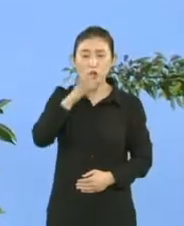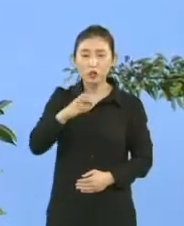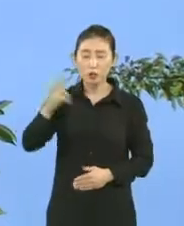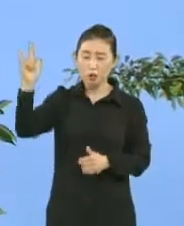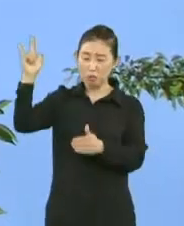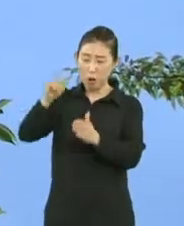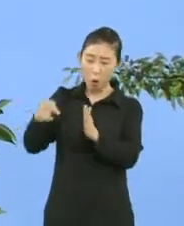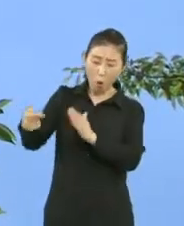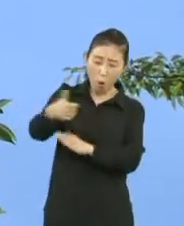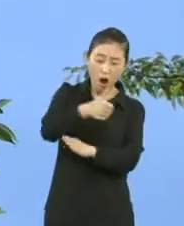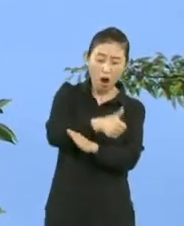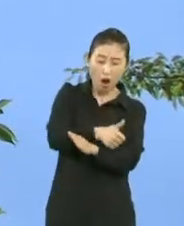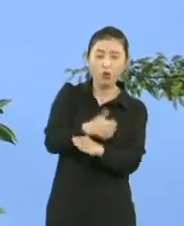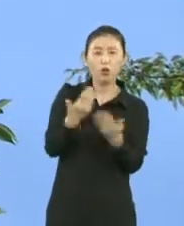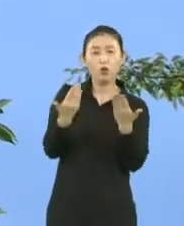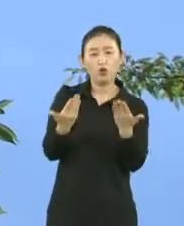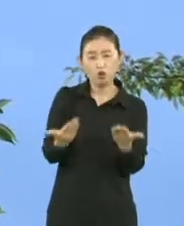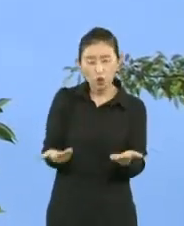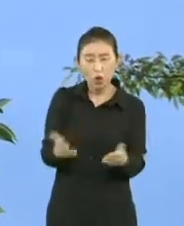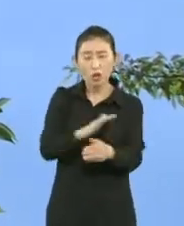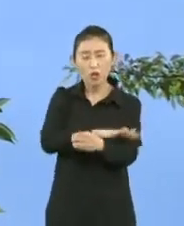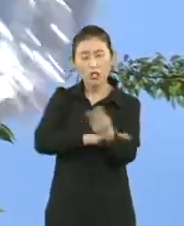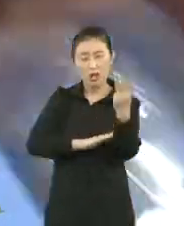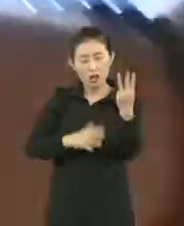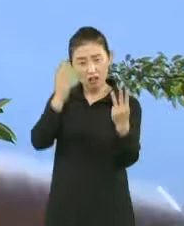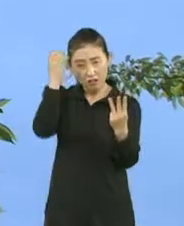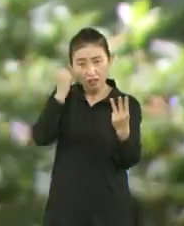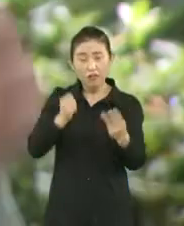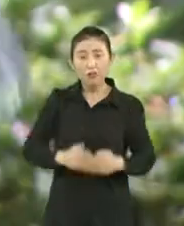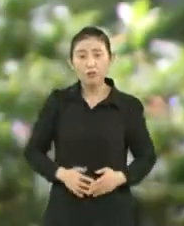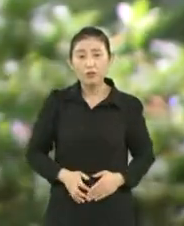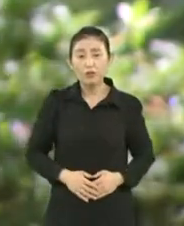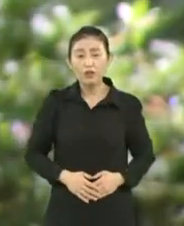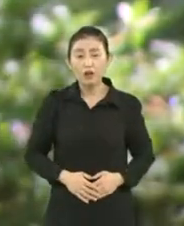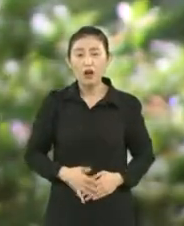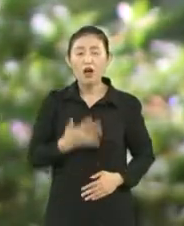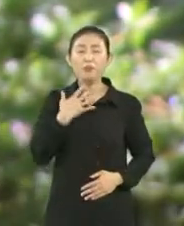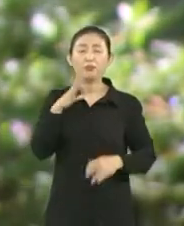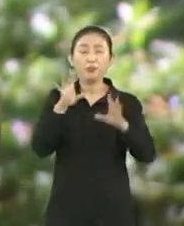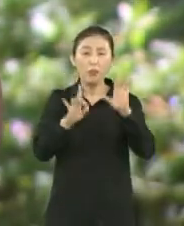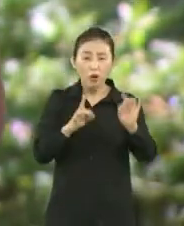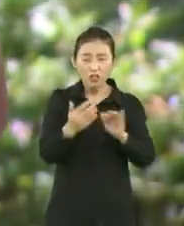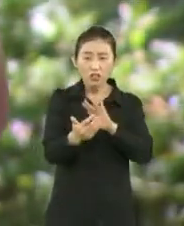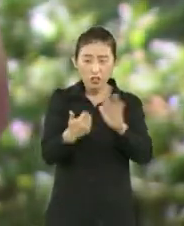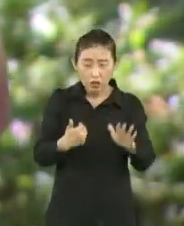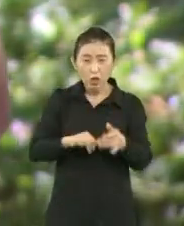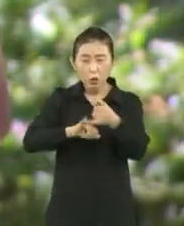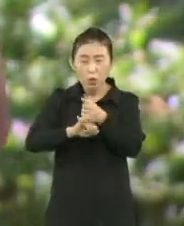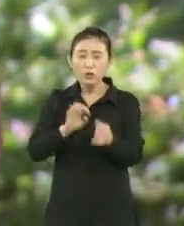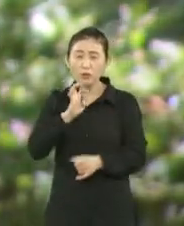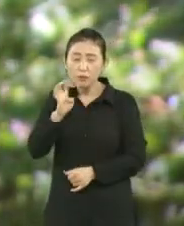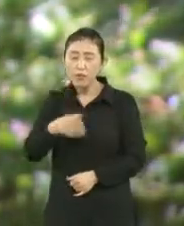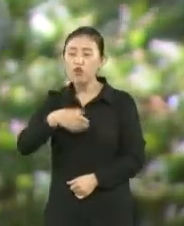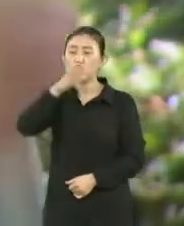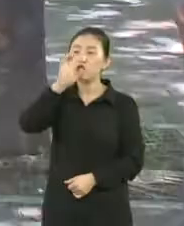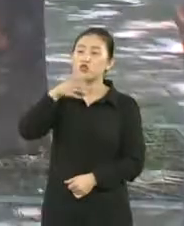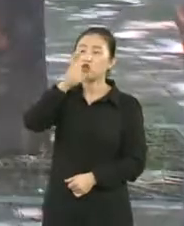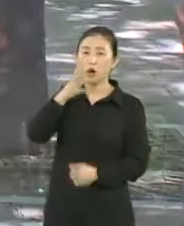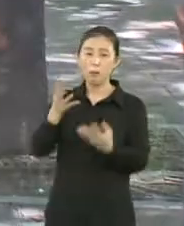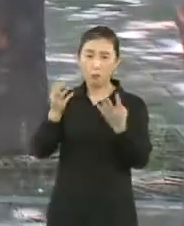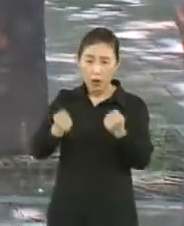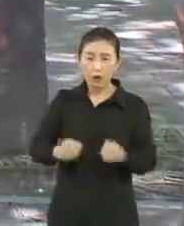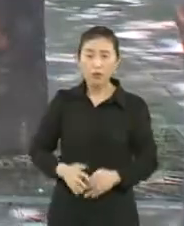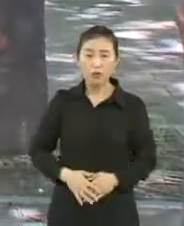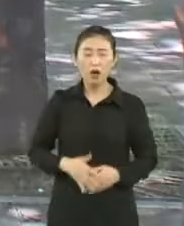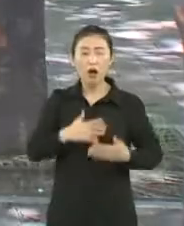휴식 세 가지 건강 부 칙 을 기억해야 합니다 목이 마르지 않아도 이 30분 마다 물을 자주 마셔주고